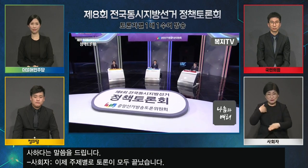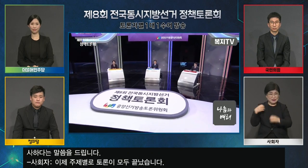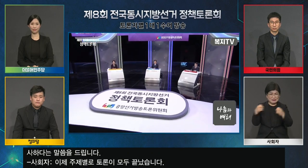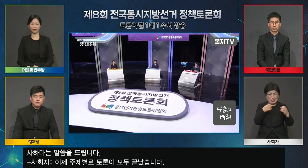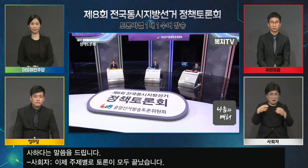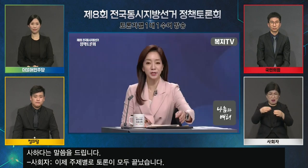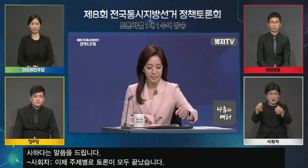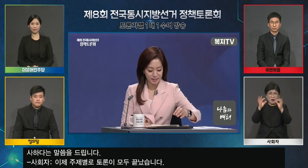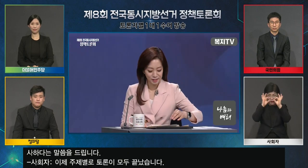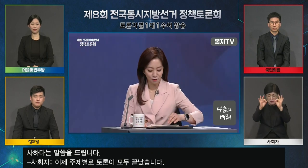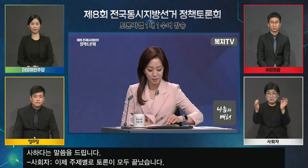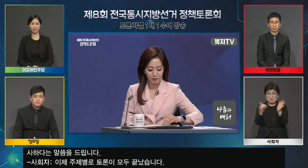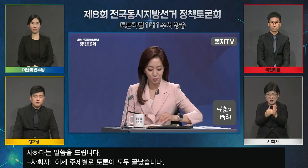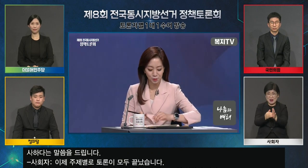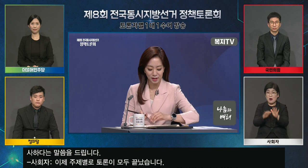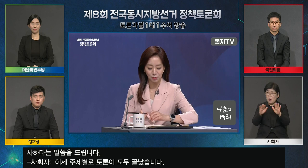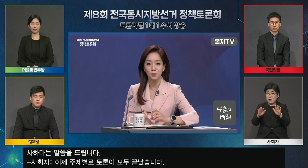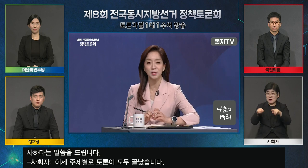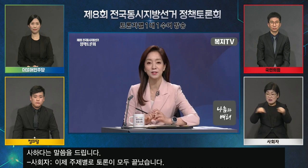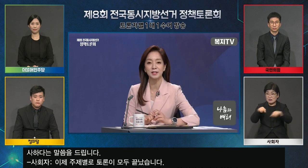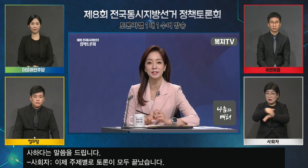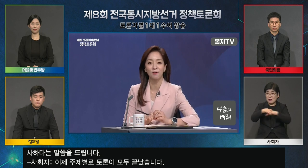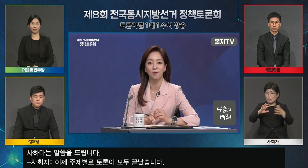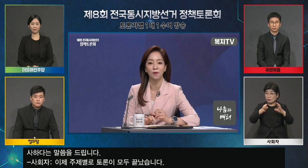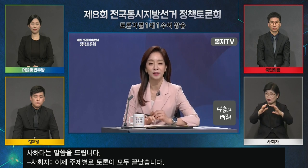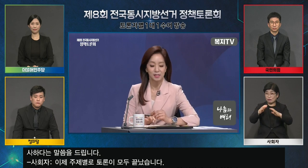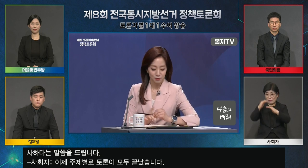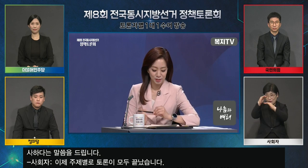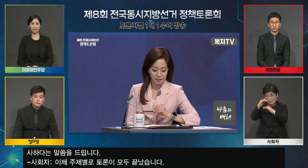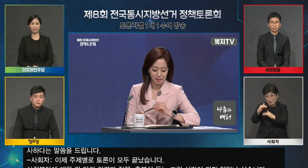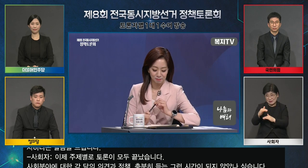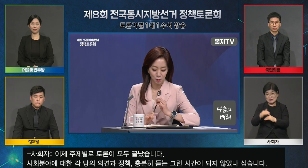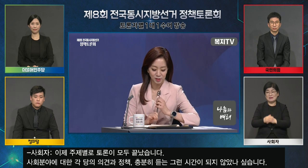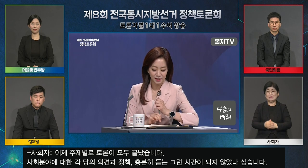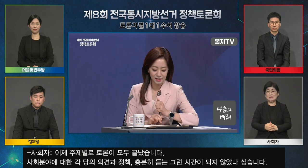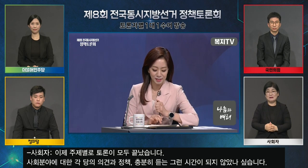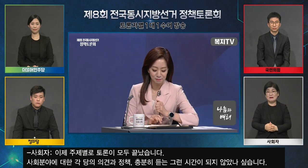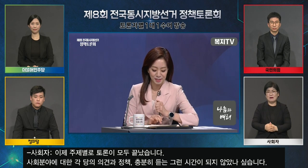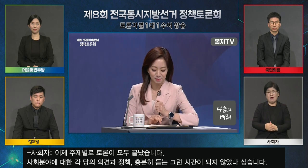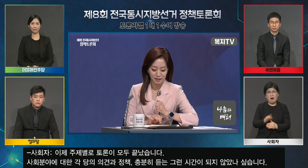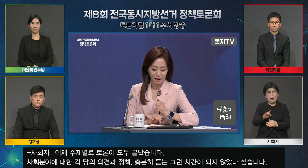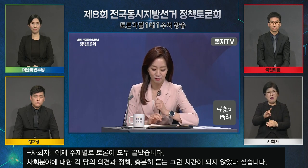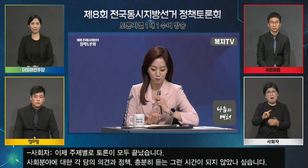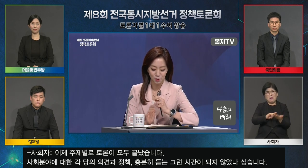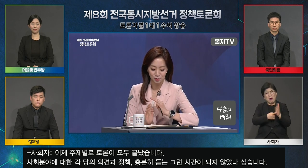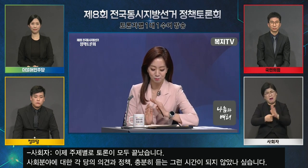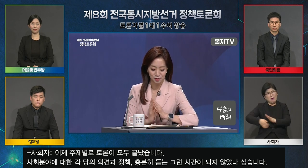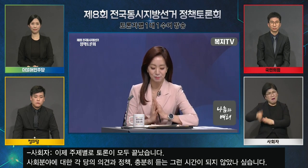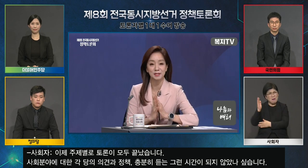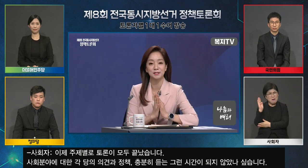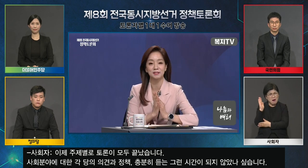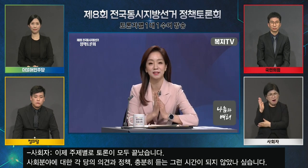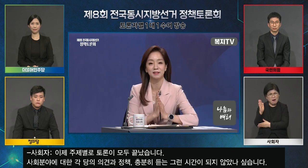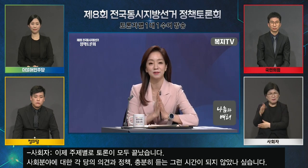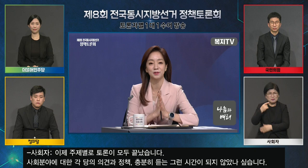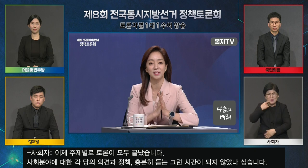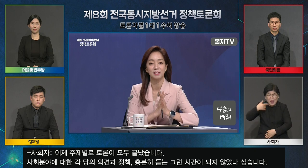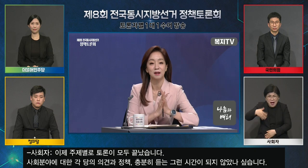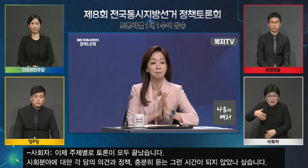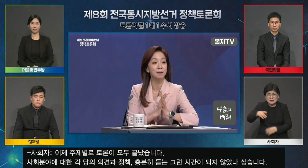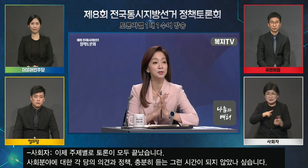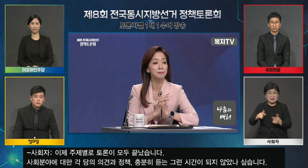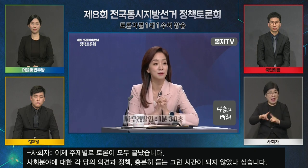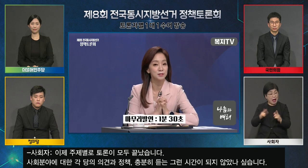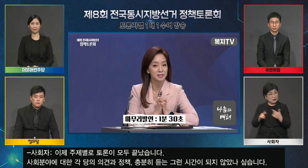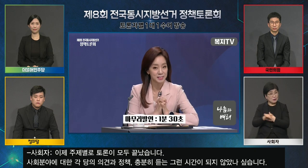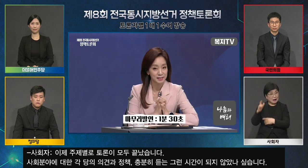싶습니다. 오늘 정책토론회 토론 과정에서 혹시 못다 하실 말씀이다 강조하고 싶은 점이 있으실 텐데요. 저희가